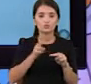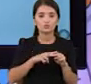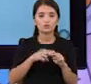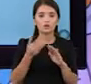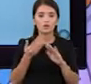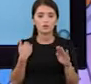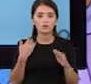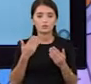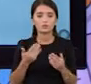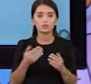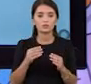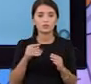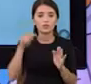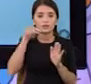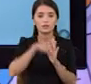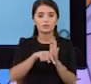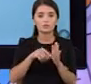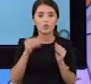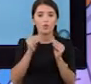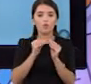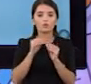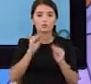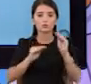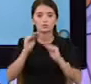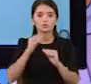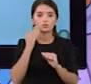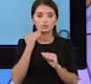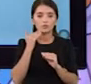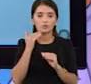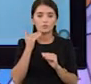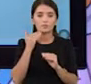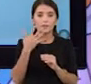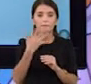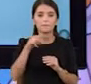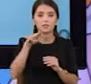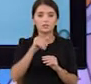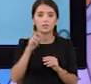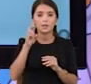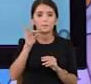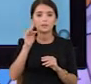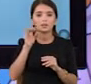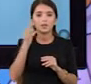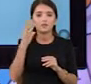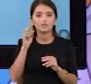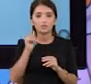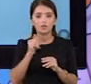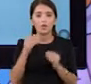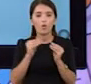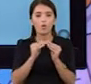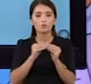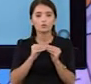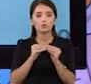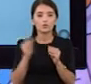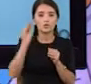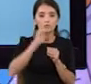avvalo ularni tarkibini 10 ga to'ldirib olish qulay. 5 ta binafsha rang doiracha 10 ta